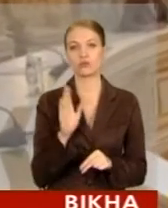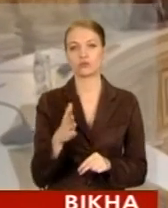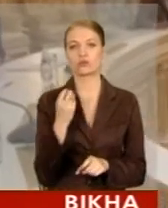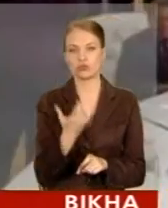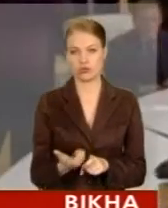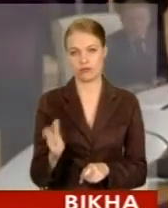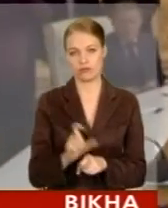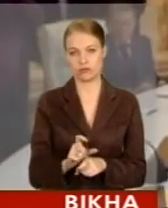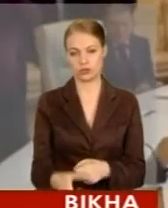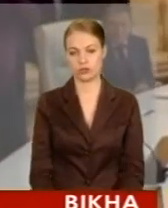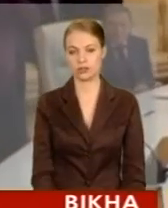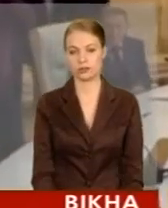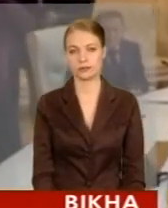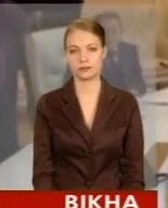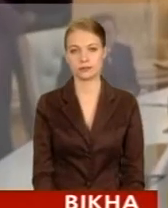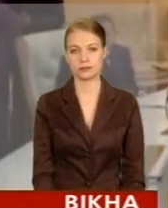ще жорсткішими.